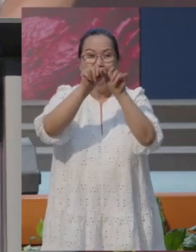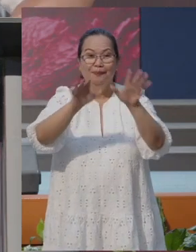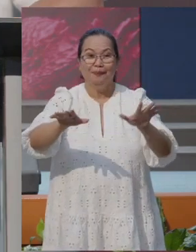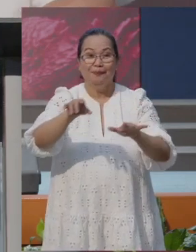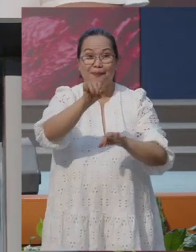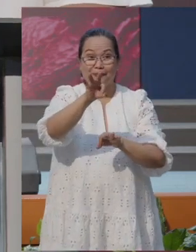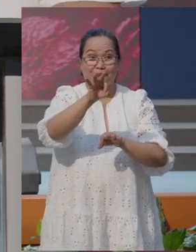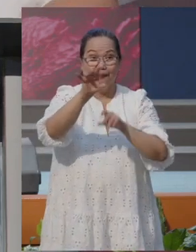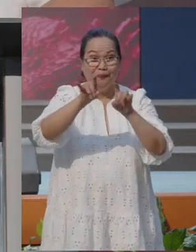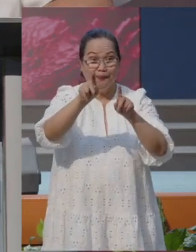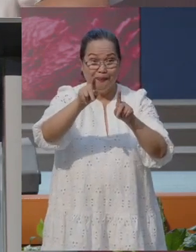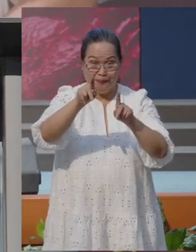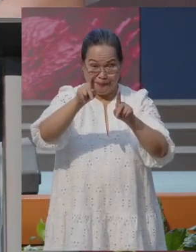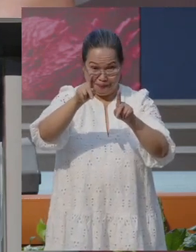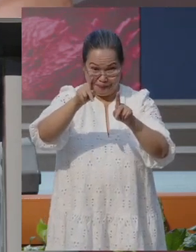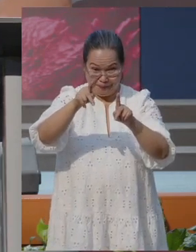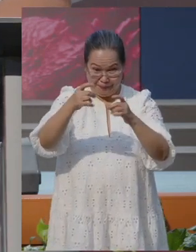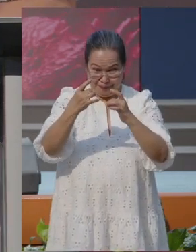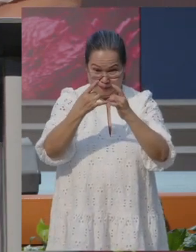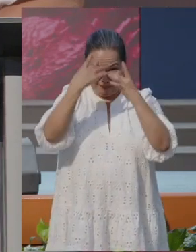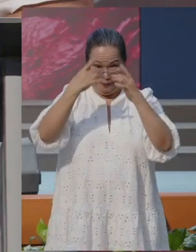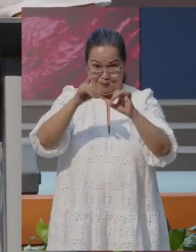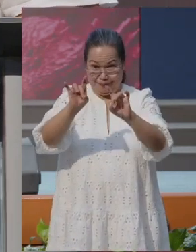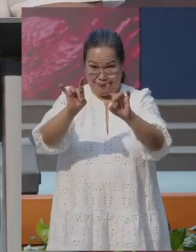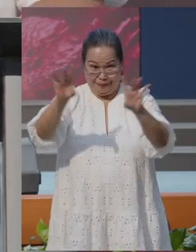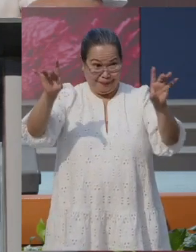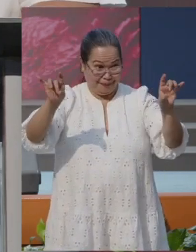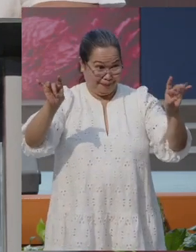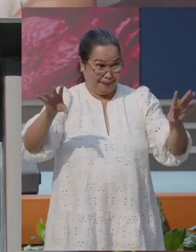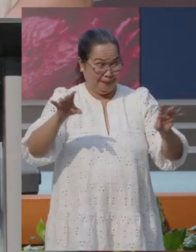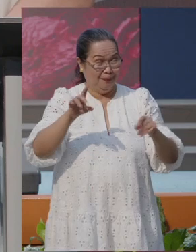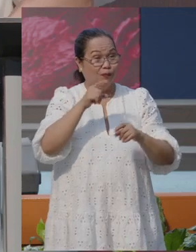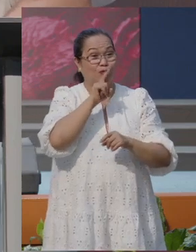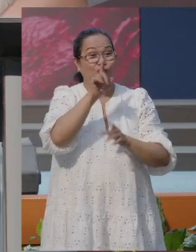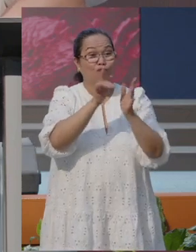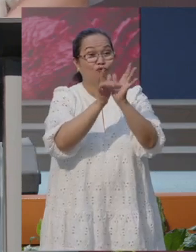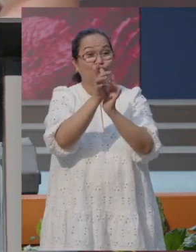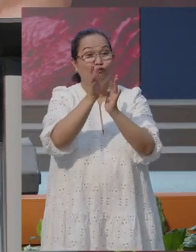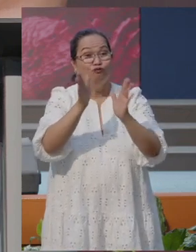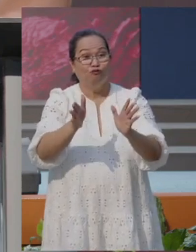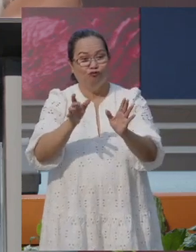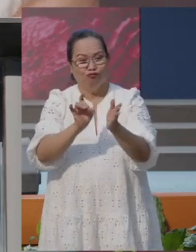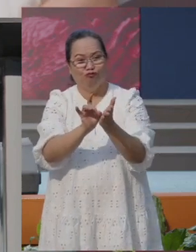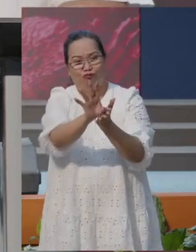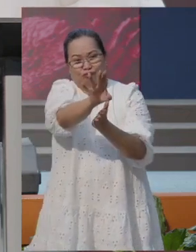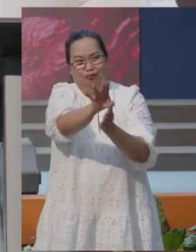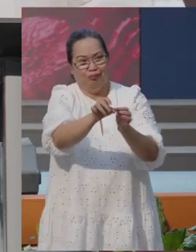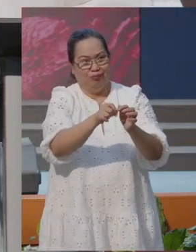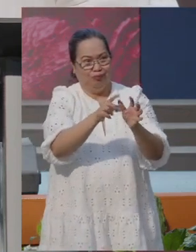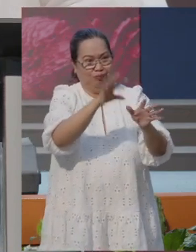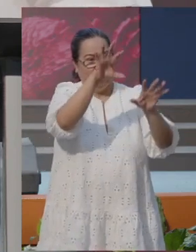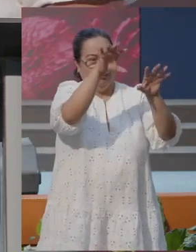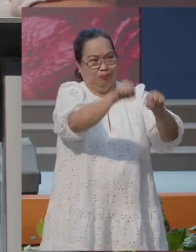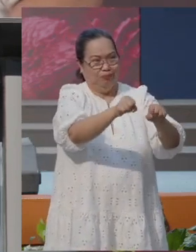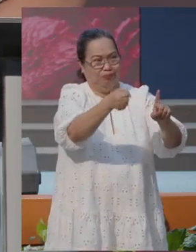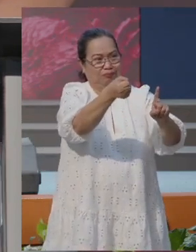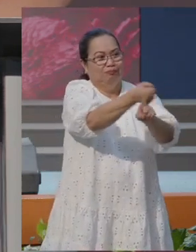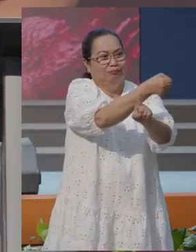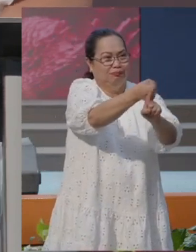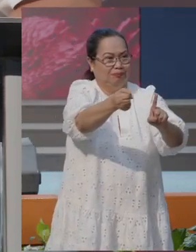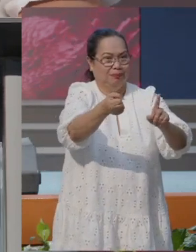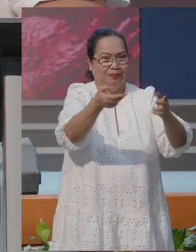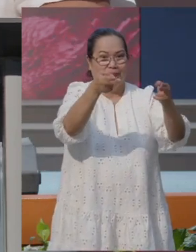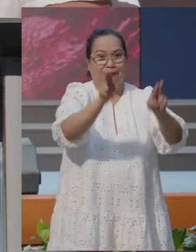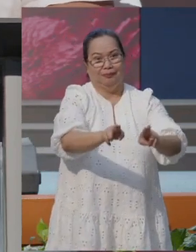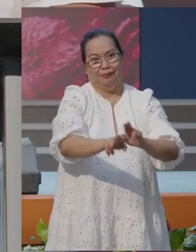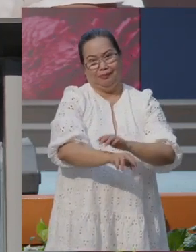if people hate you." Kasi sila ay kamumuhian, sila ay gugulpihin, sila ay aarestuhin, at nangyari nga yan sa